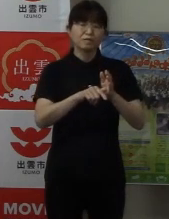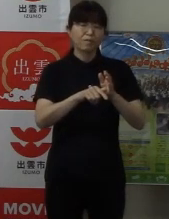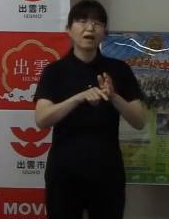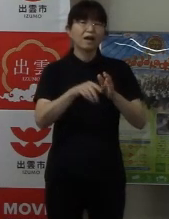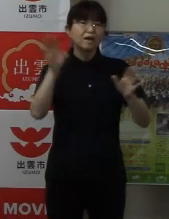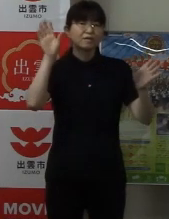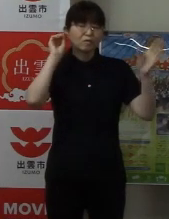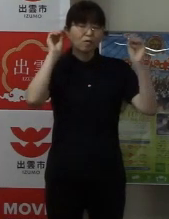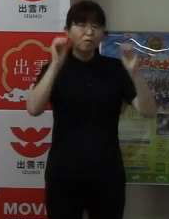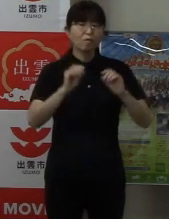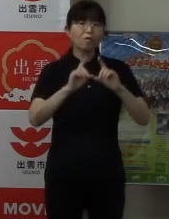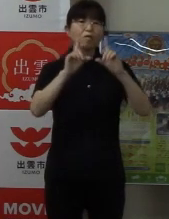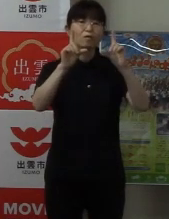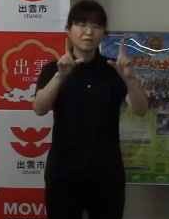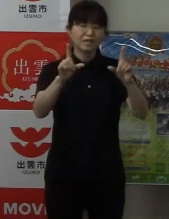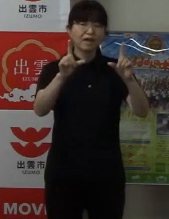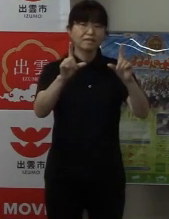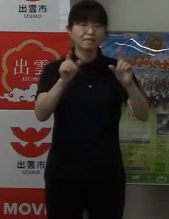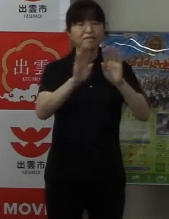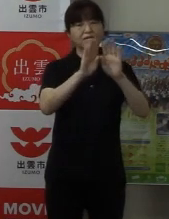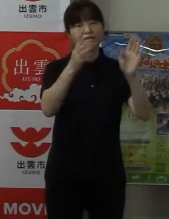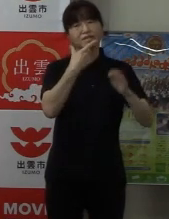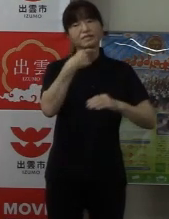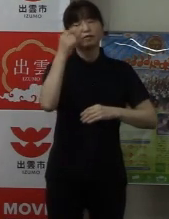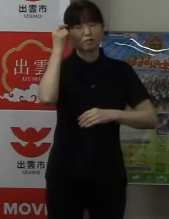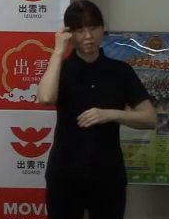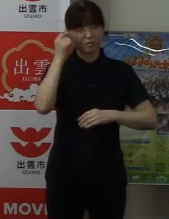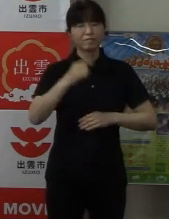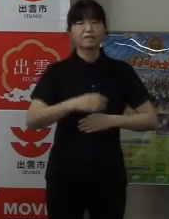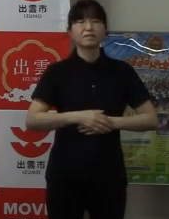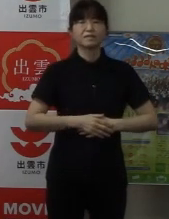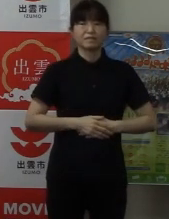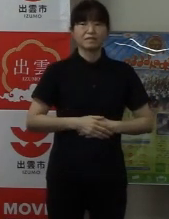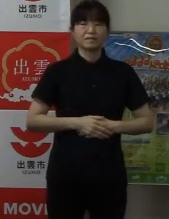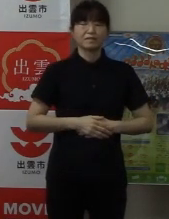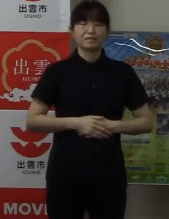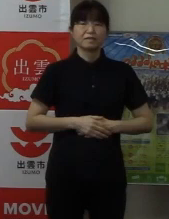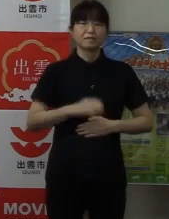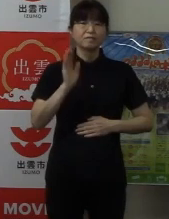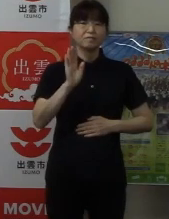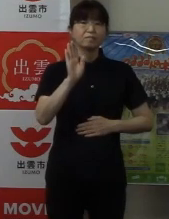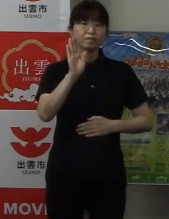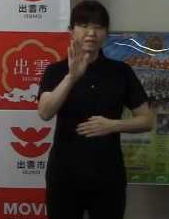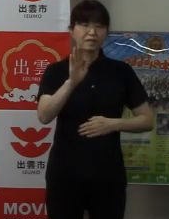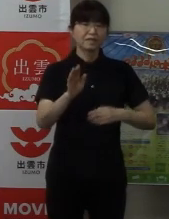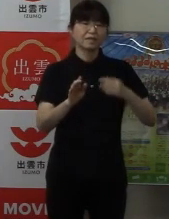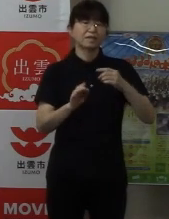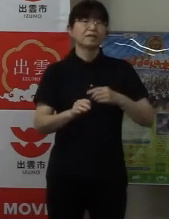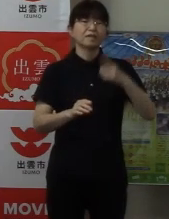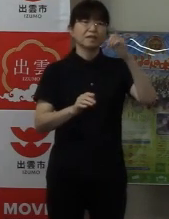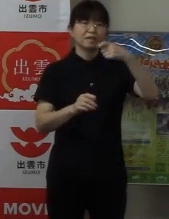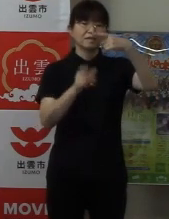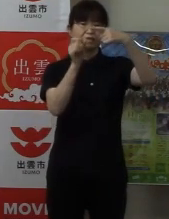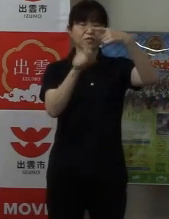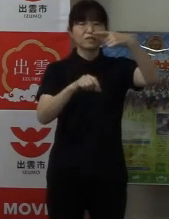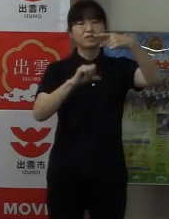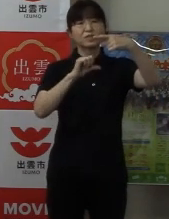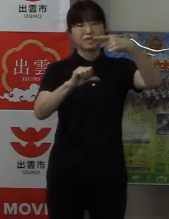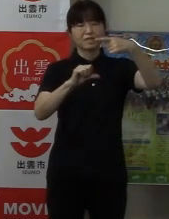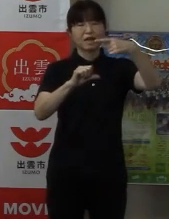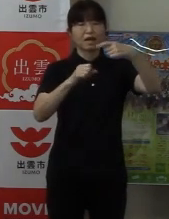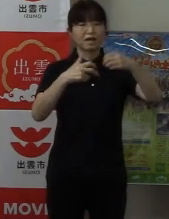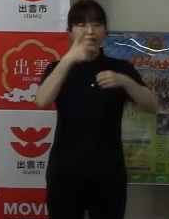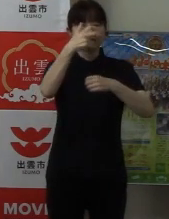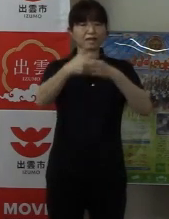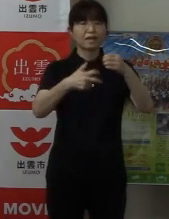ら開催をしたいと思っております。またですね、ちょっと先ではありますが、11月の5日にはですね、この70